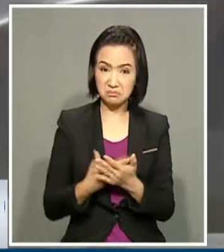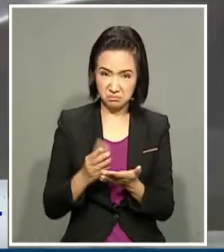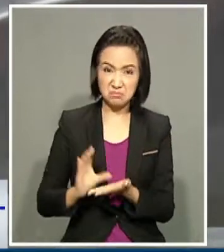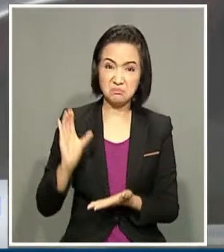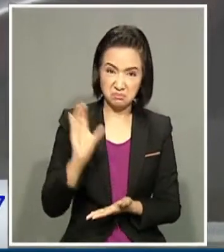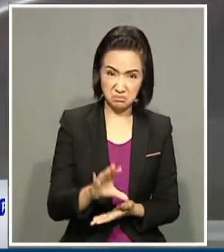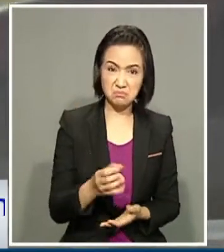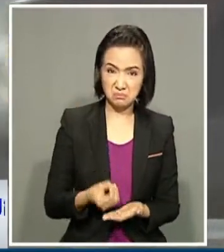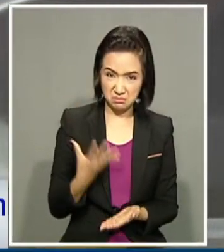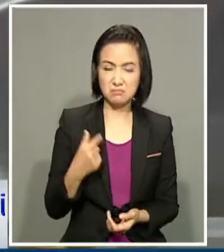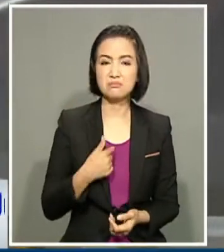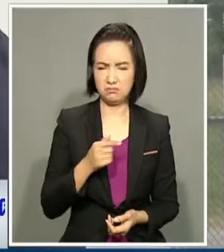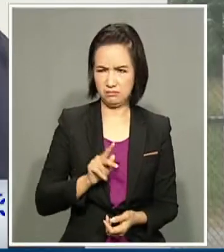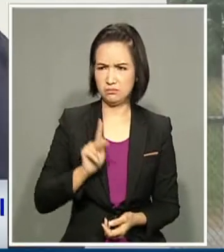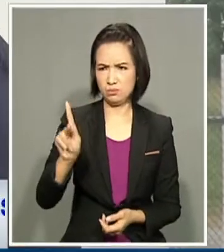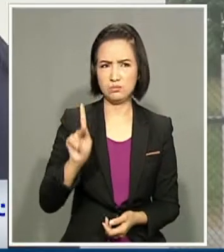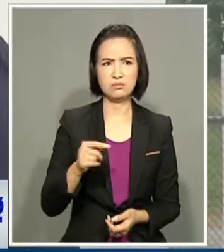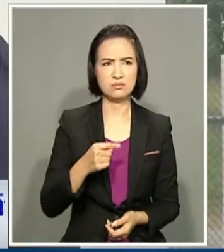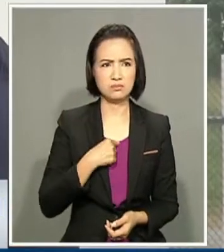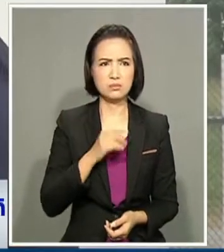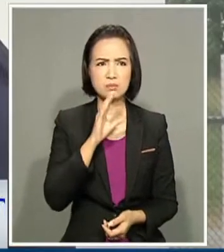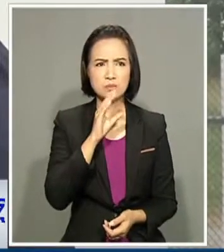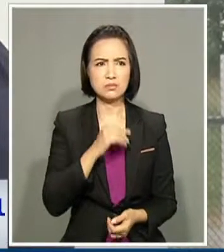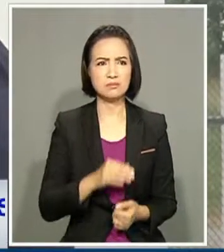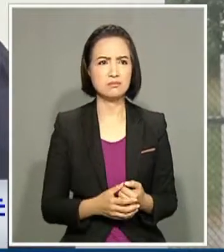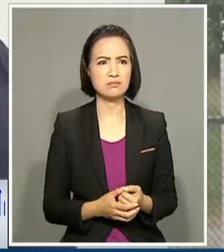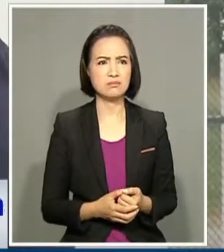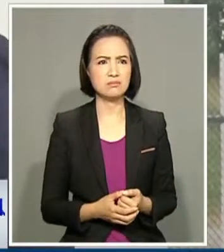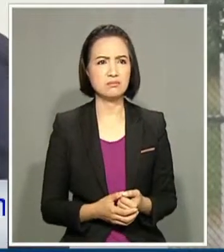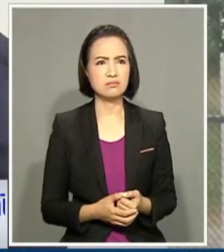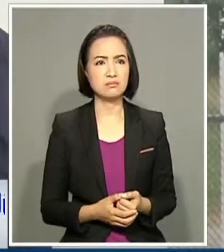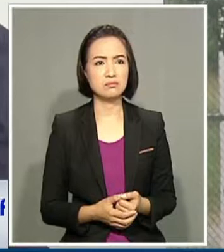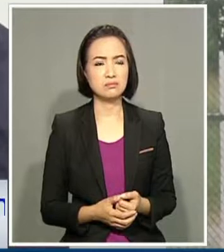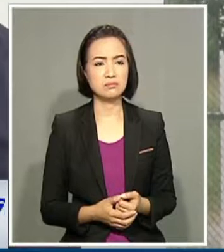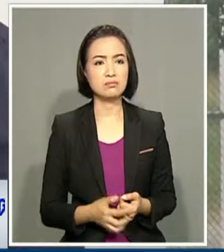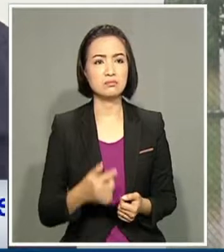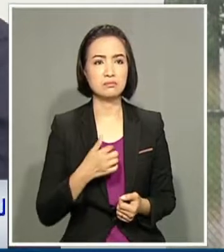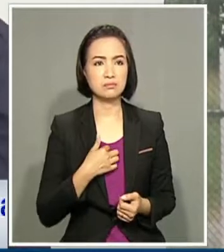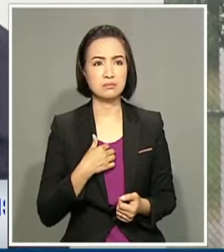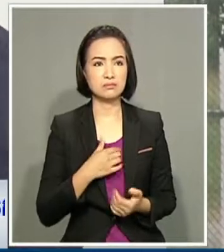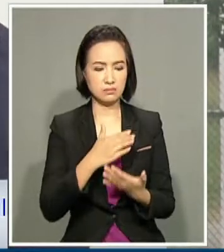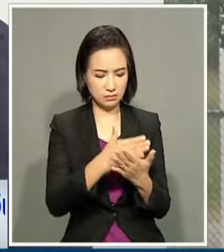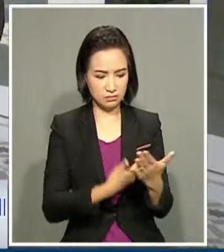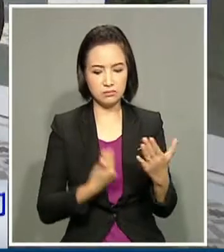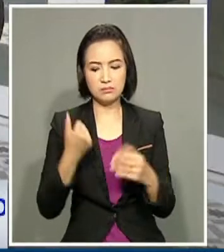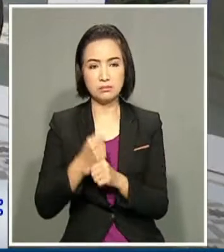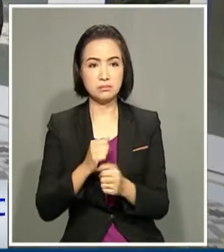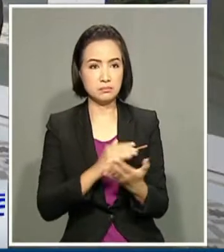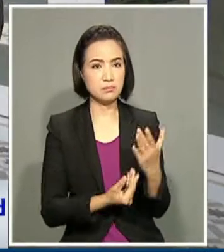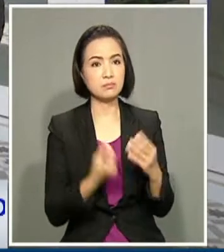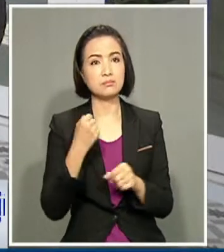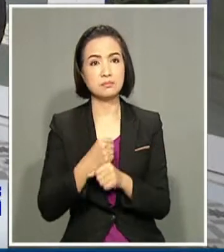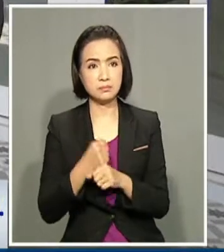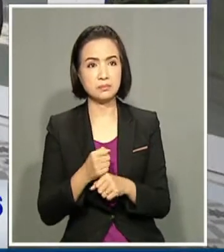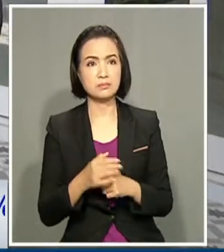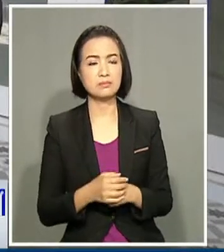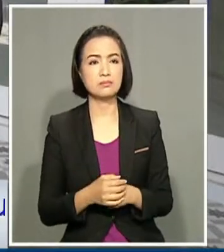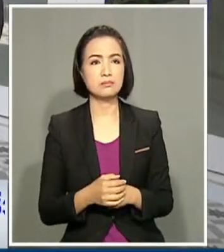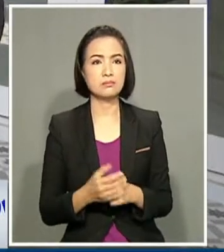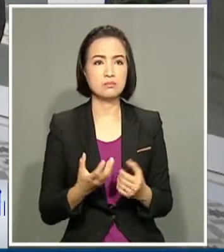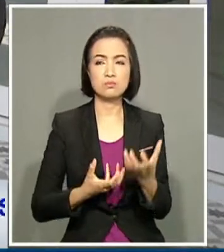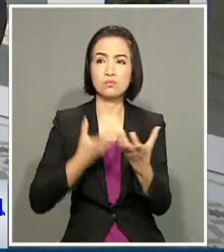นพ ตอนแรกผมไม่คิดว่าจะกู้ทุนตรงครับไม่ค่อย เอาเงินตัวเองลง ใช่เพราะว่าเราเอากำไรก็มาทำกำไรก็มาทำแต่พอถึงเข้าไปในห้างอะ